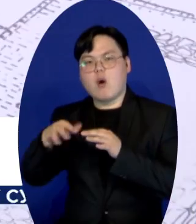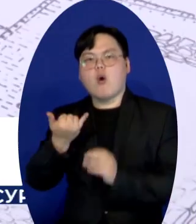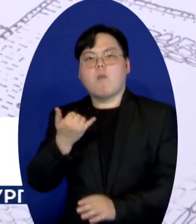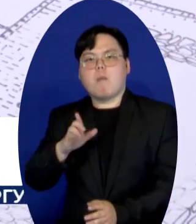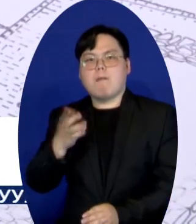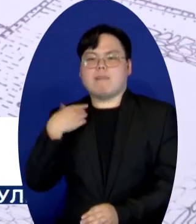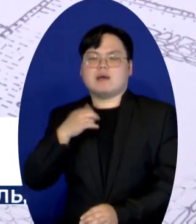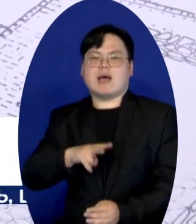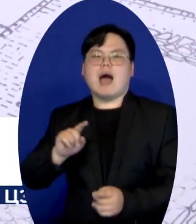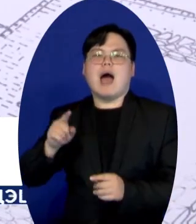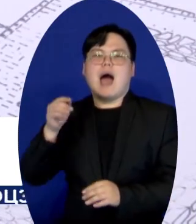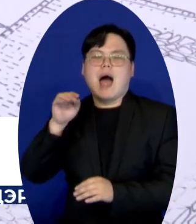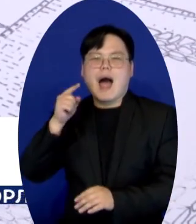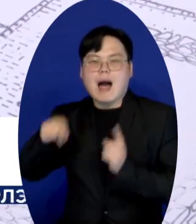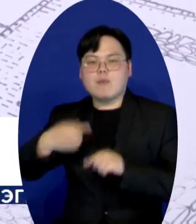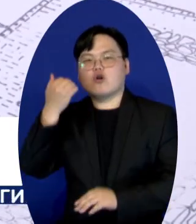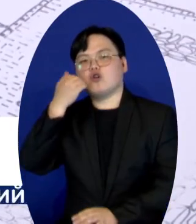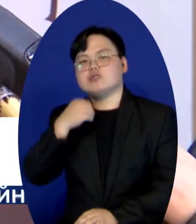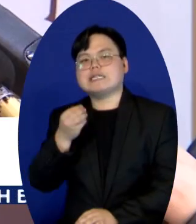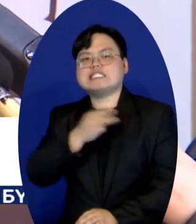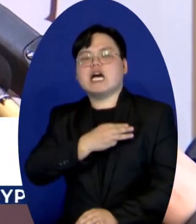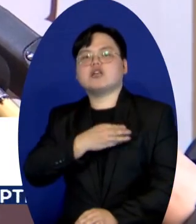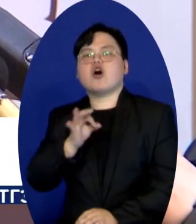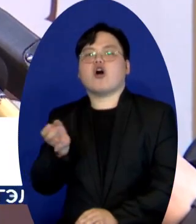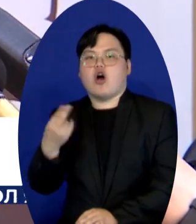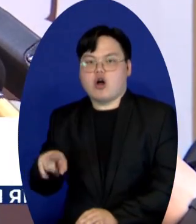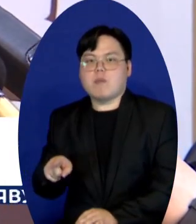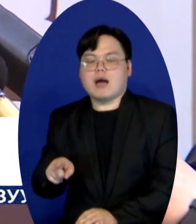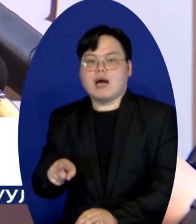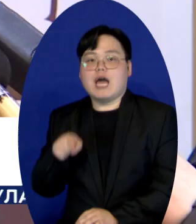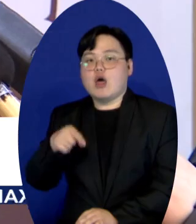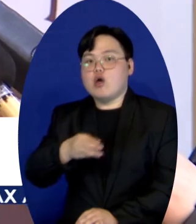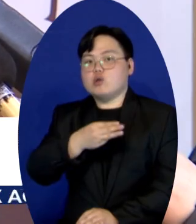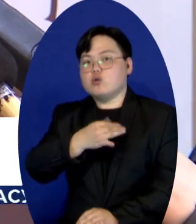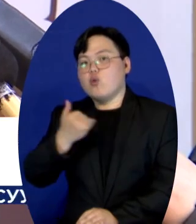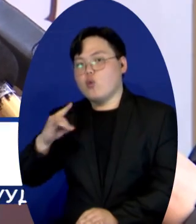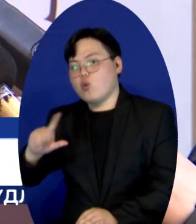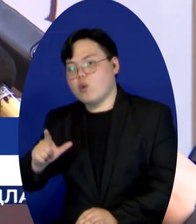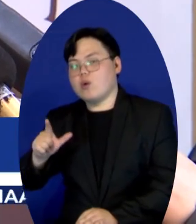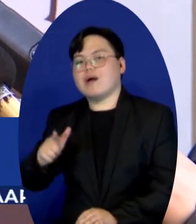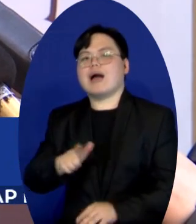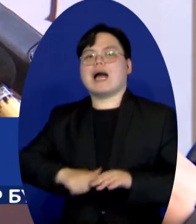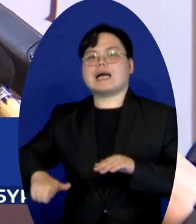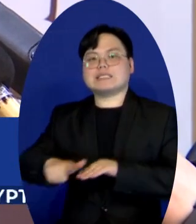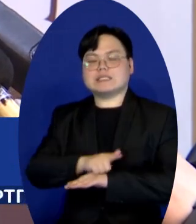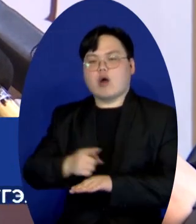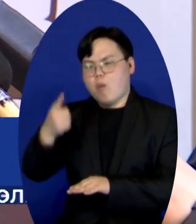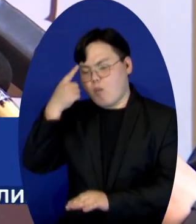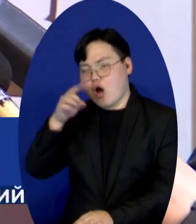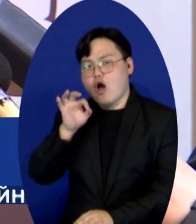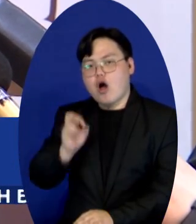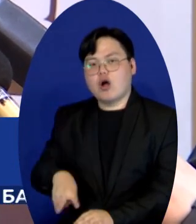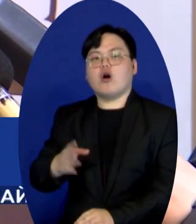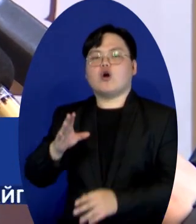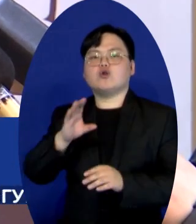хамгийн эртний шашны орд болох нь тогтоогдсон байна. Энэ туур бол ерөнхийдөө Монголд одоо илэрч олдсон